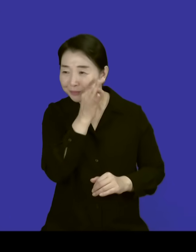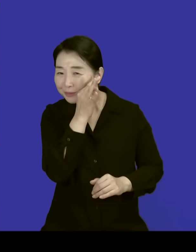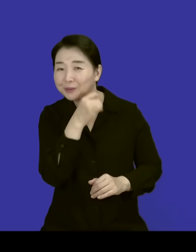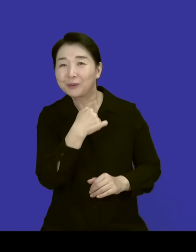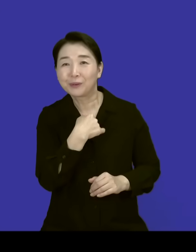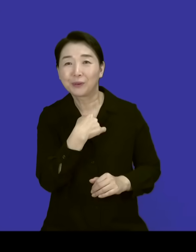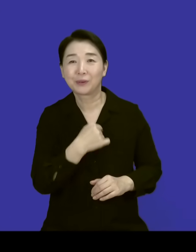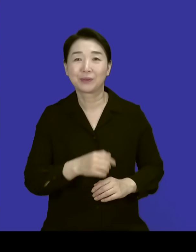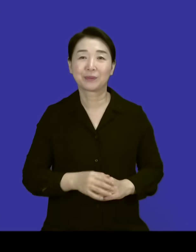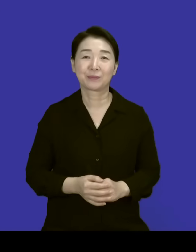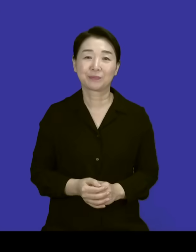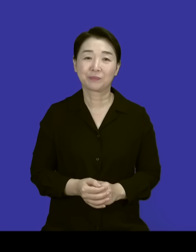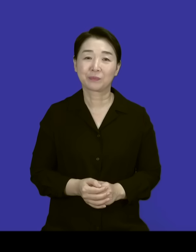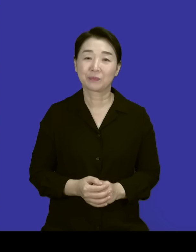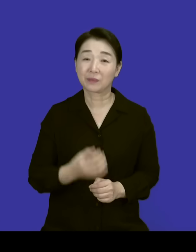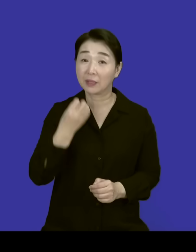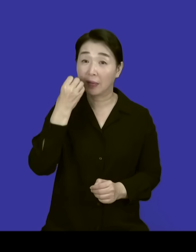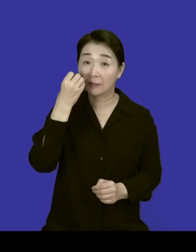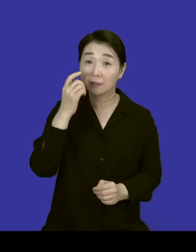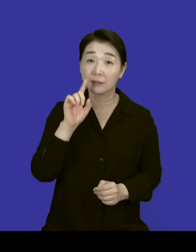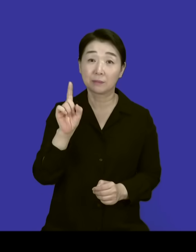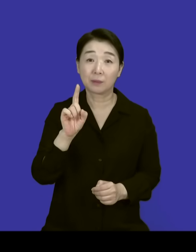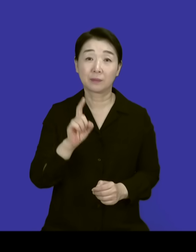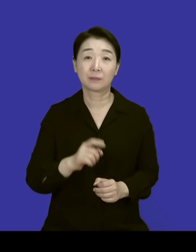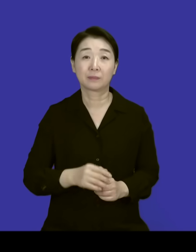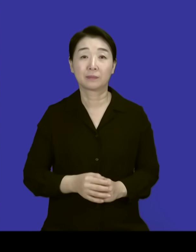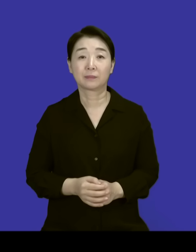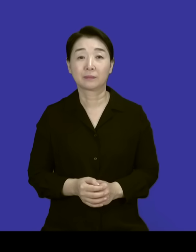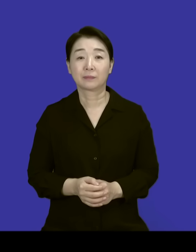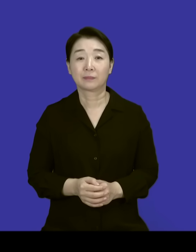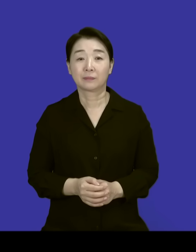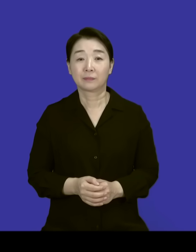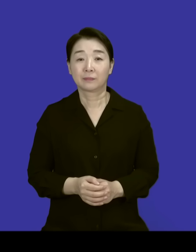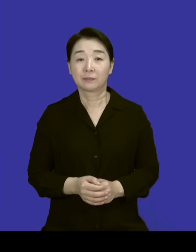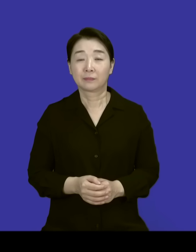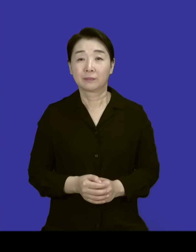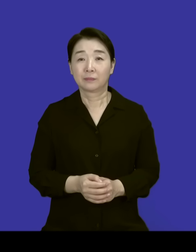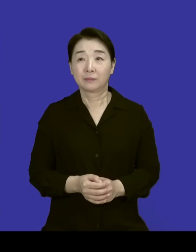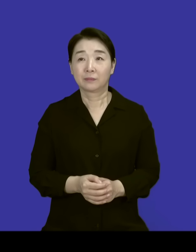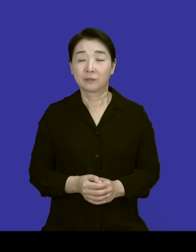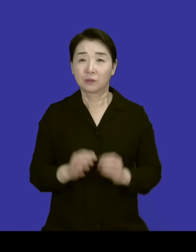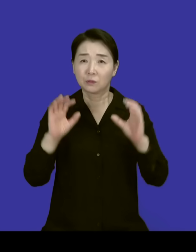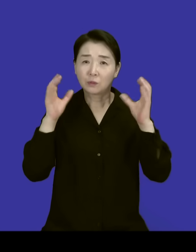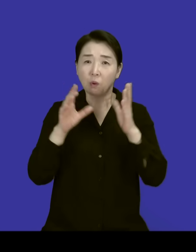저는 그거보다 그게 되게 신기해요. 저는 이제 예. 시간이 지나면서 그 나이에 그거를